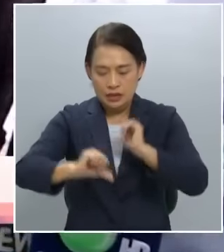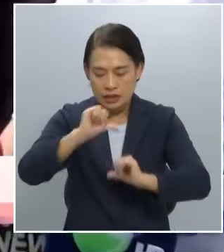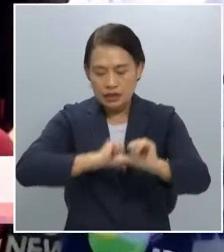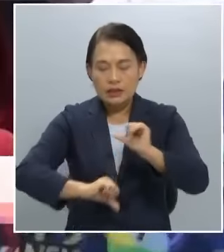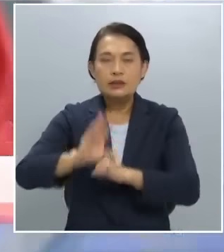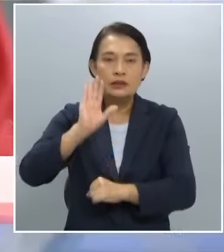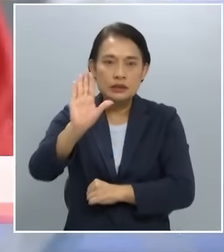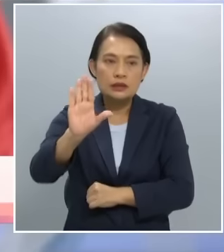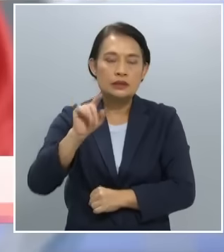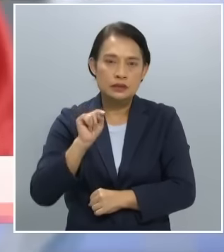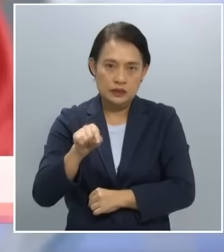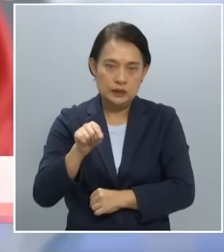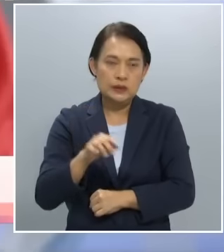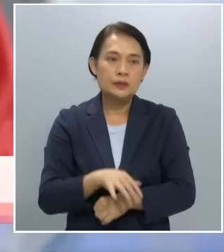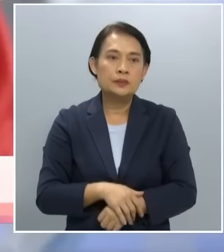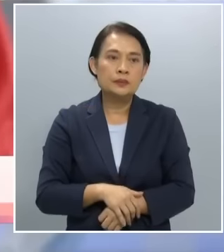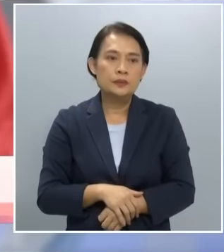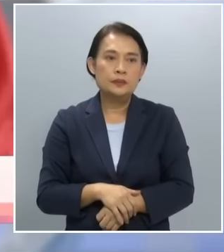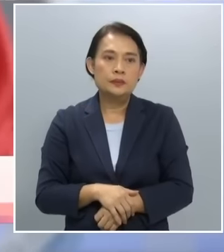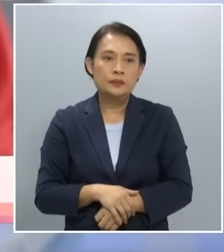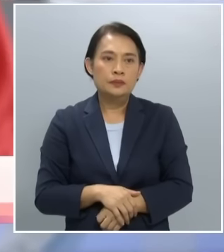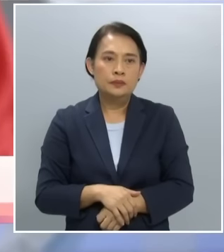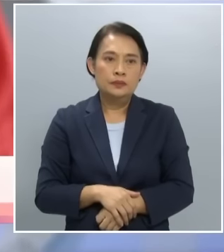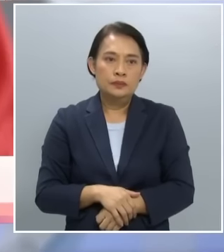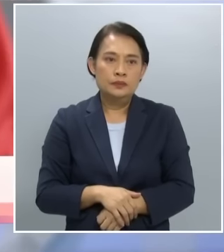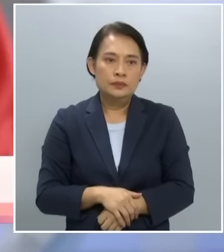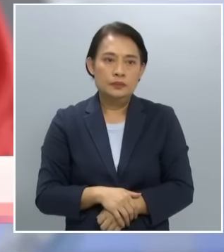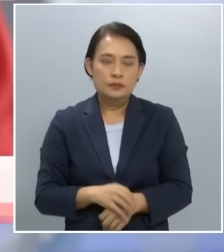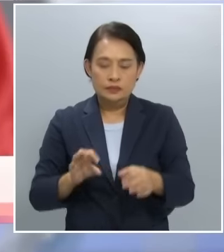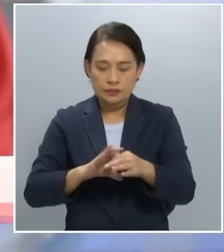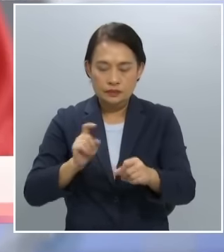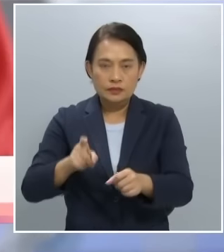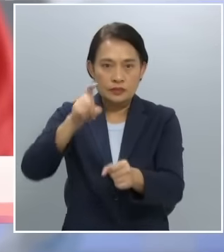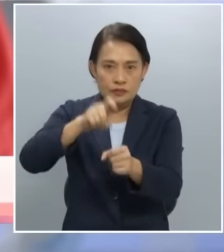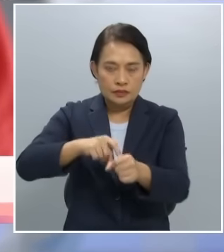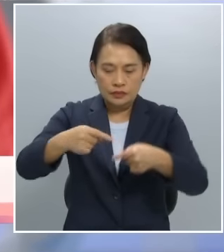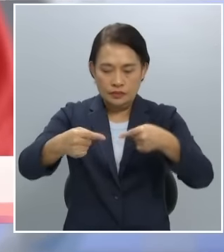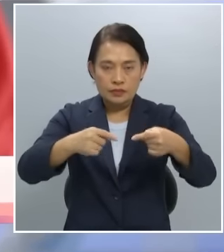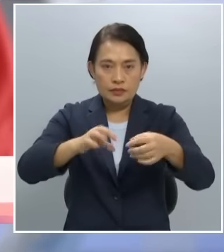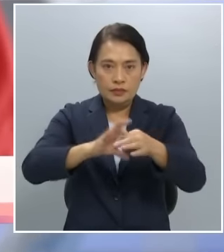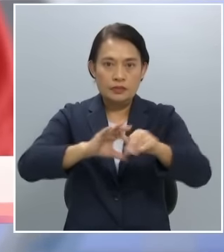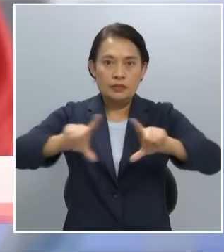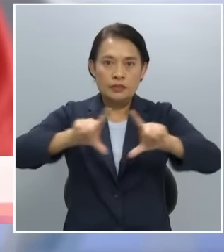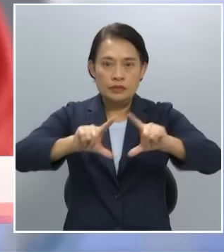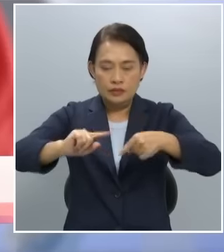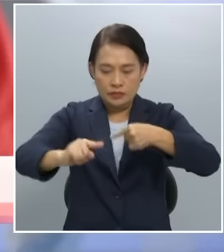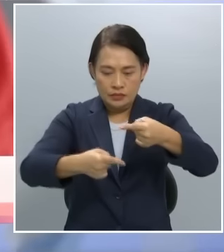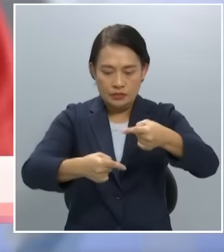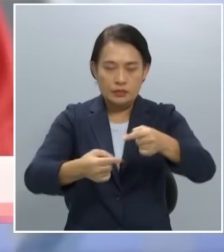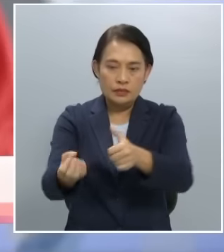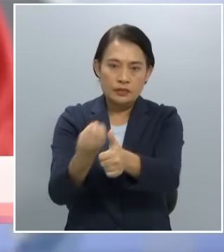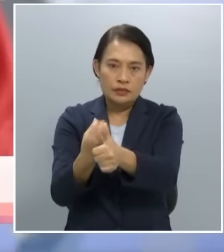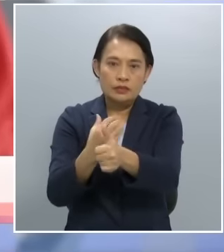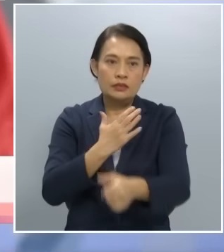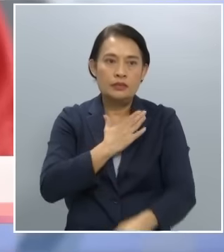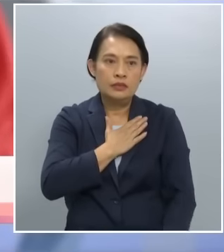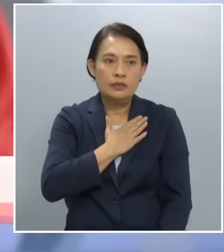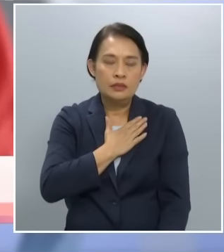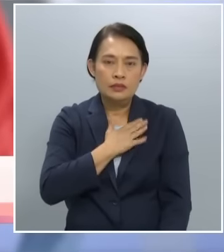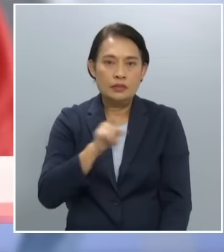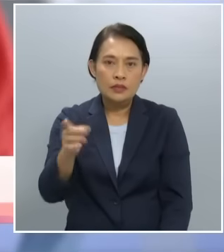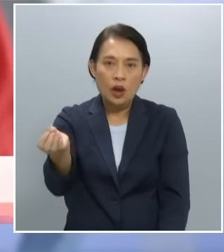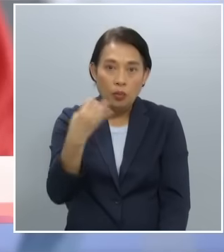แล้วก็แล้วอ่าเขาคก็เลยแอดไลนมาครับแนะนำตัวตามตามที่ผมแจ้งไปครับเบอกมยว่า